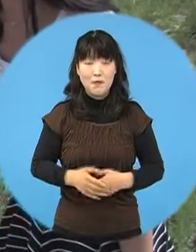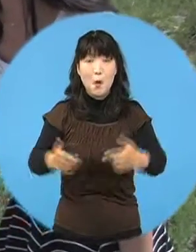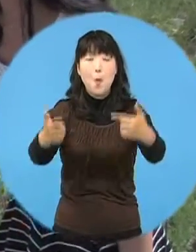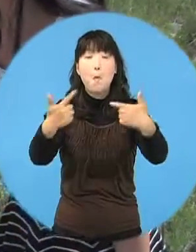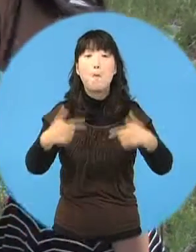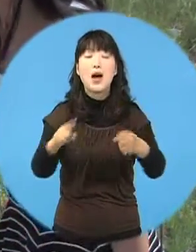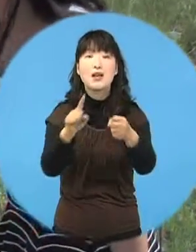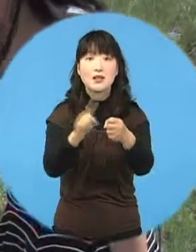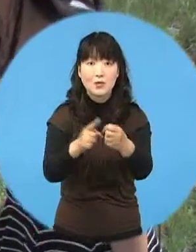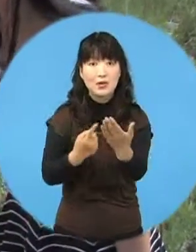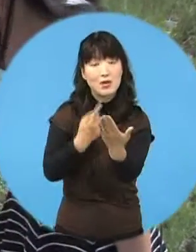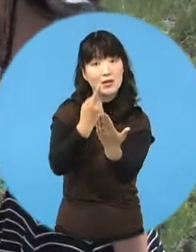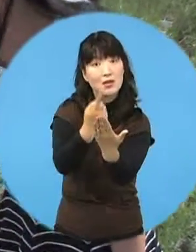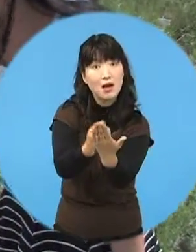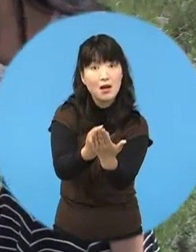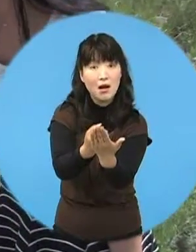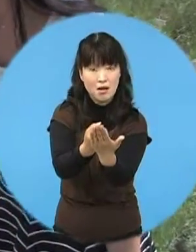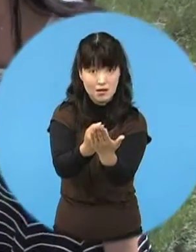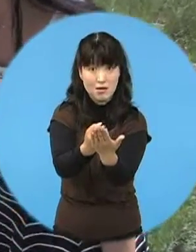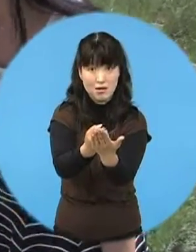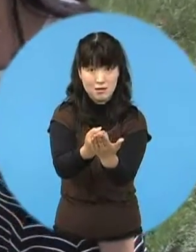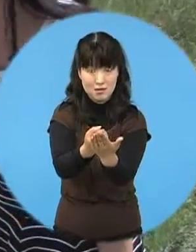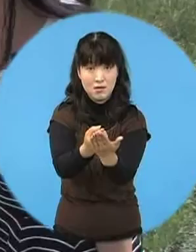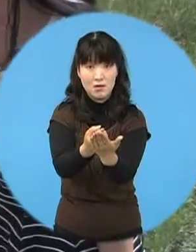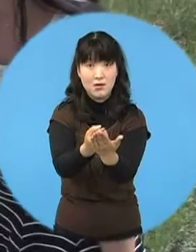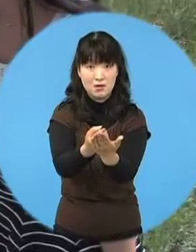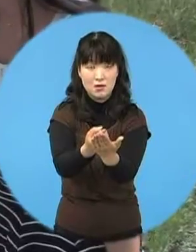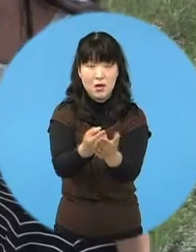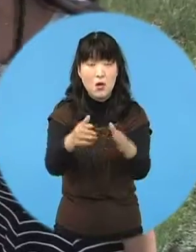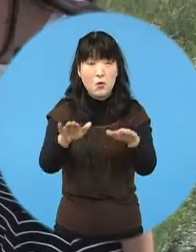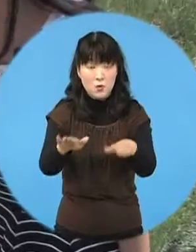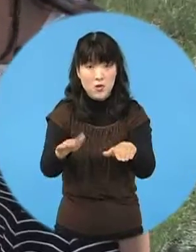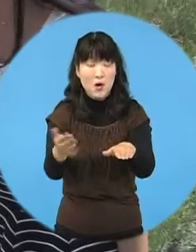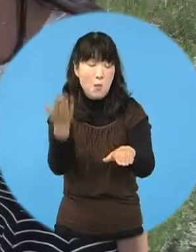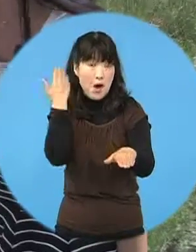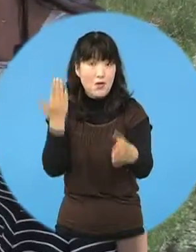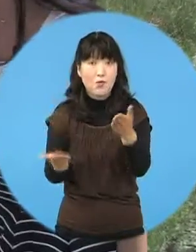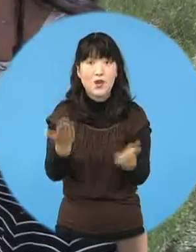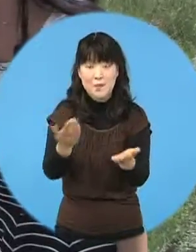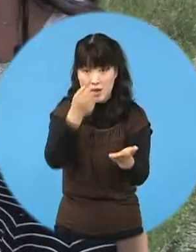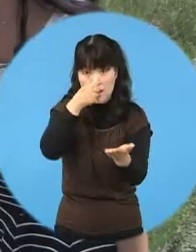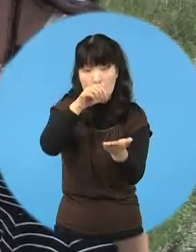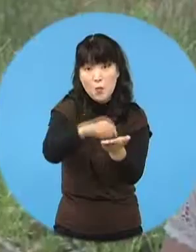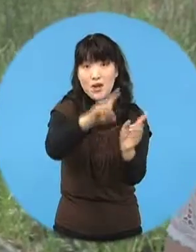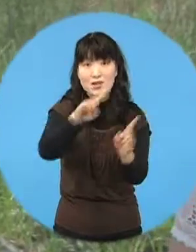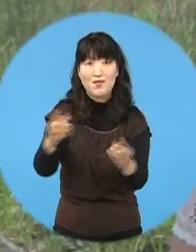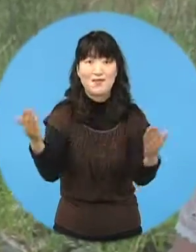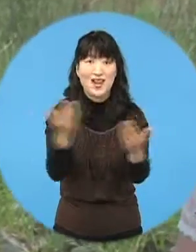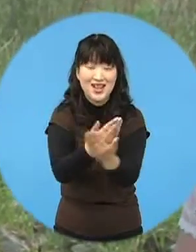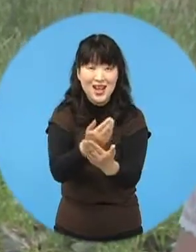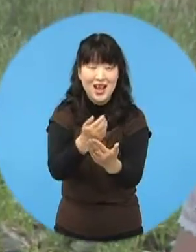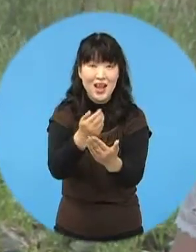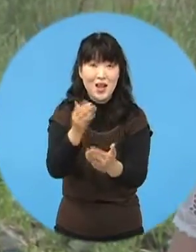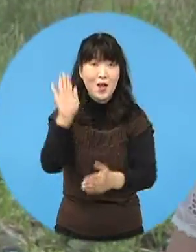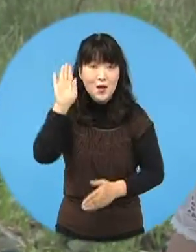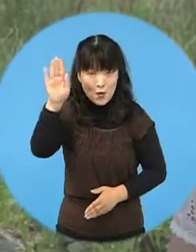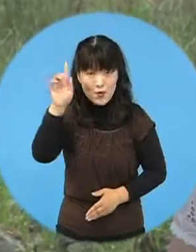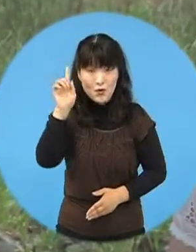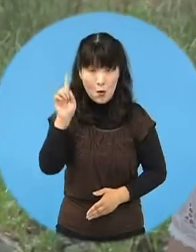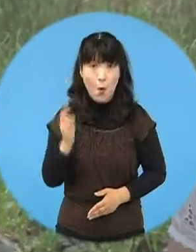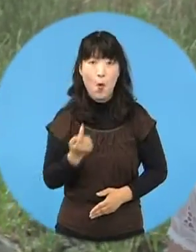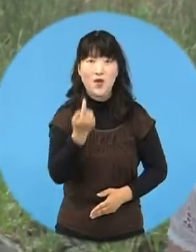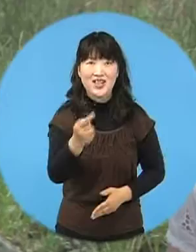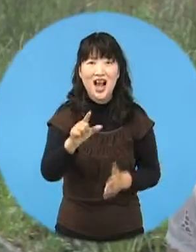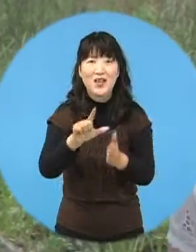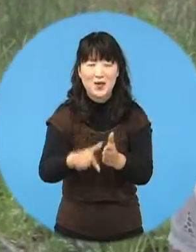毎年来てるんですけれども、今年は例年よりもゴミが少なくなって、夏とかに遊びに来てもい